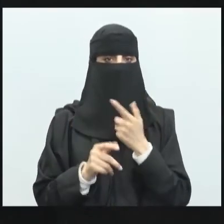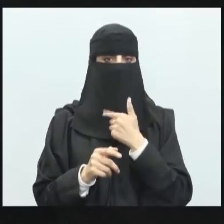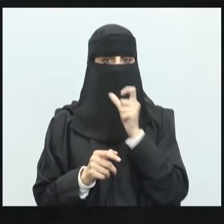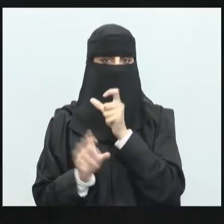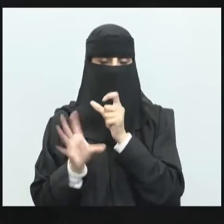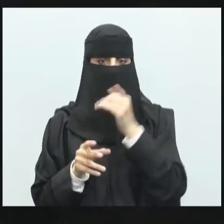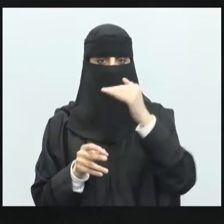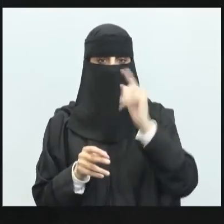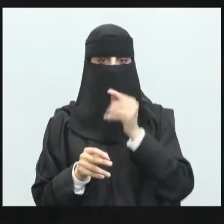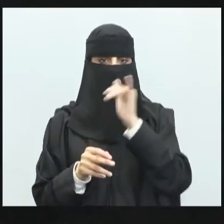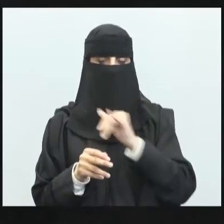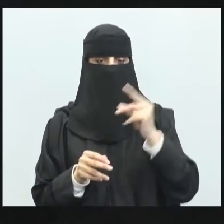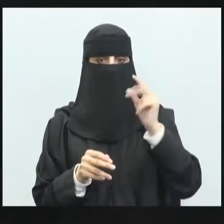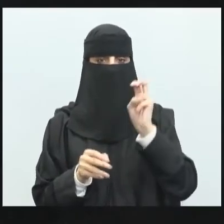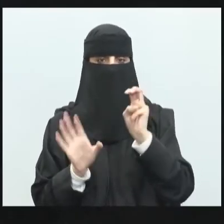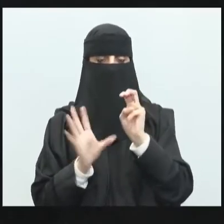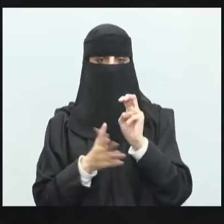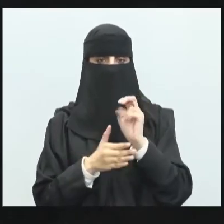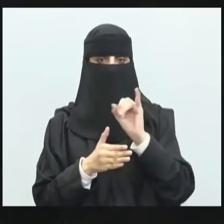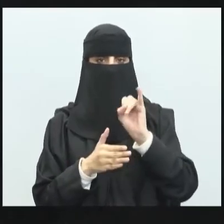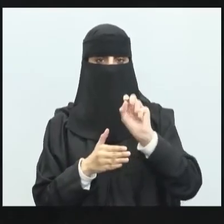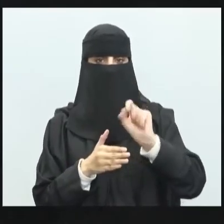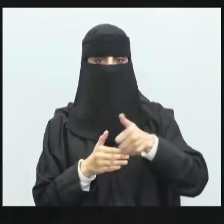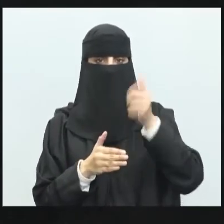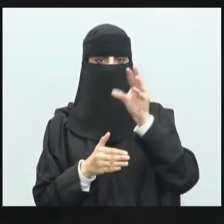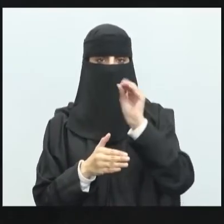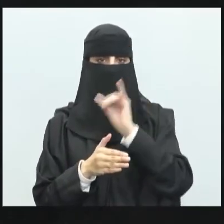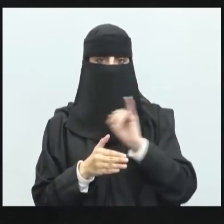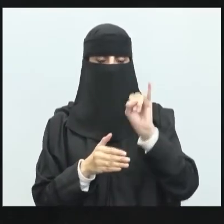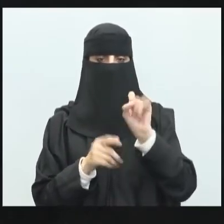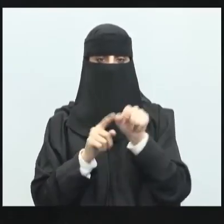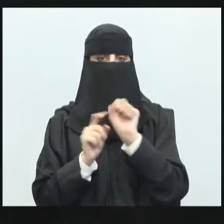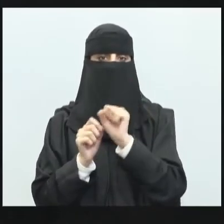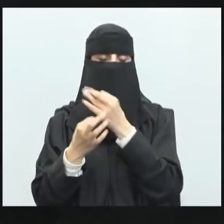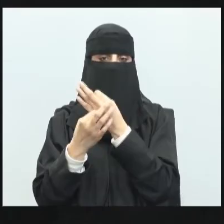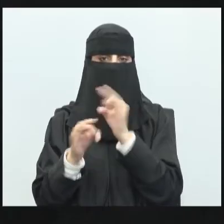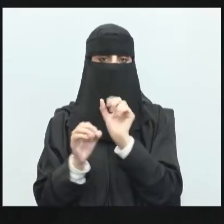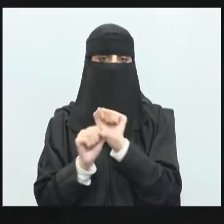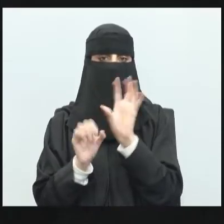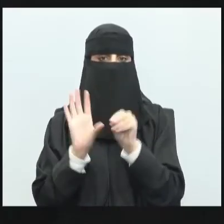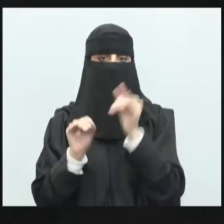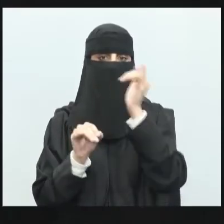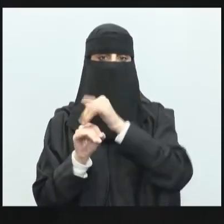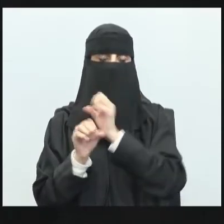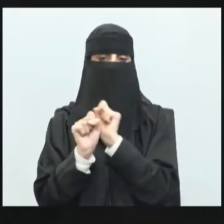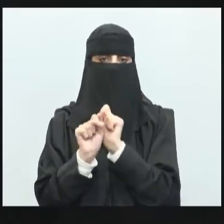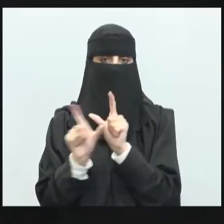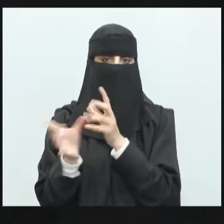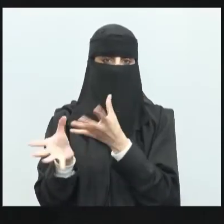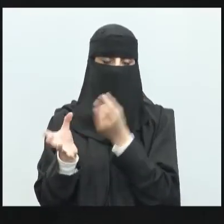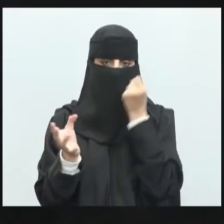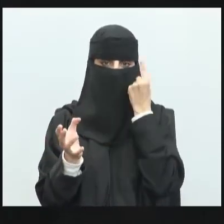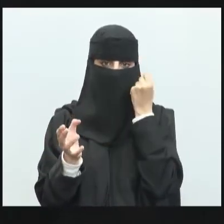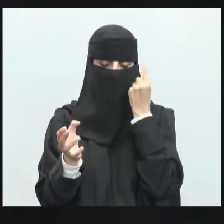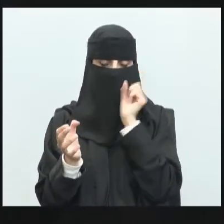تلخيص الدرس كل هذه الافكار الموجوده امامك هي كل مافي الدرس ما تحت